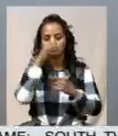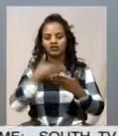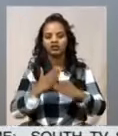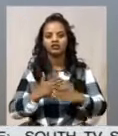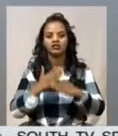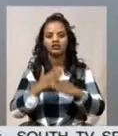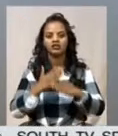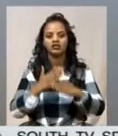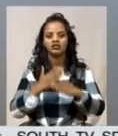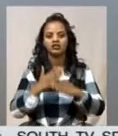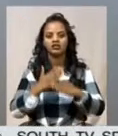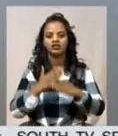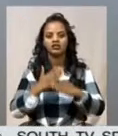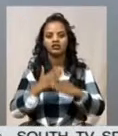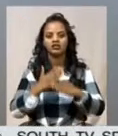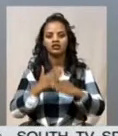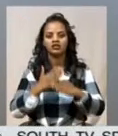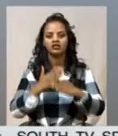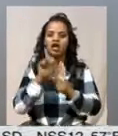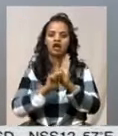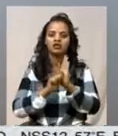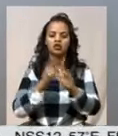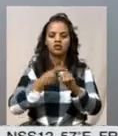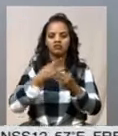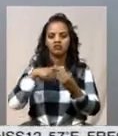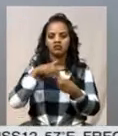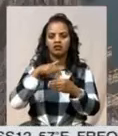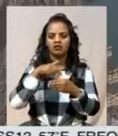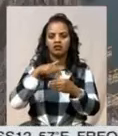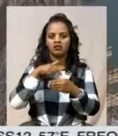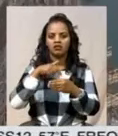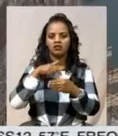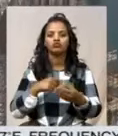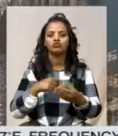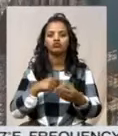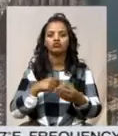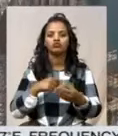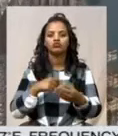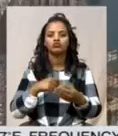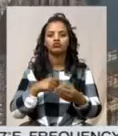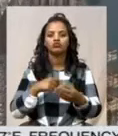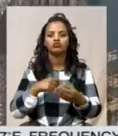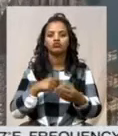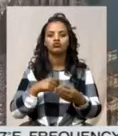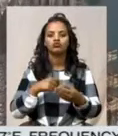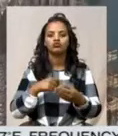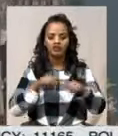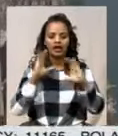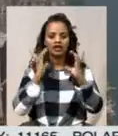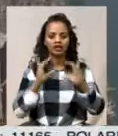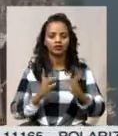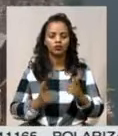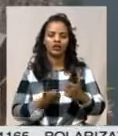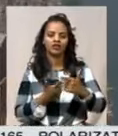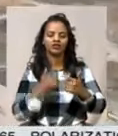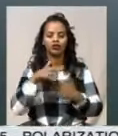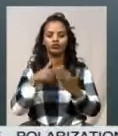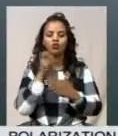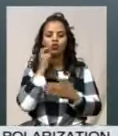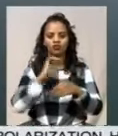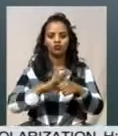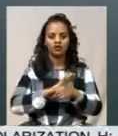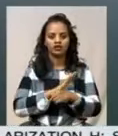ግድብ ግንባታ ባሳለፍነው ዓመት ነሐሴ ወር አጋማሽም የመጀመሪያው ዙር የውሃ ሙሌት እየተከናወነ ሲሆን በዘንድሮ ክረምትም ሁለተኛው ዙር ውሃ